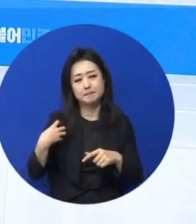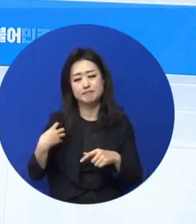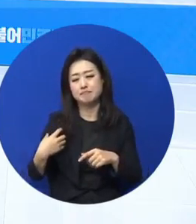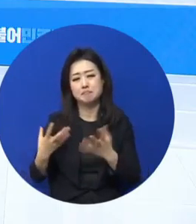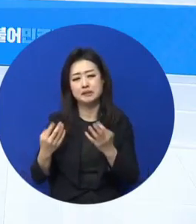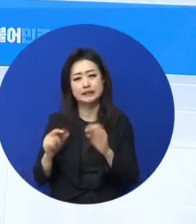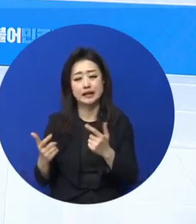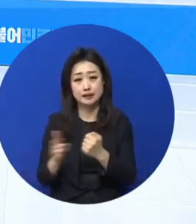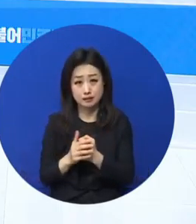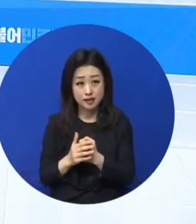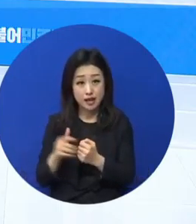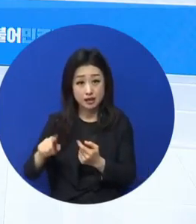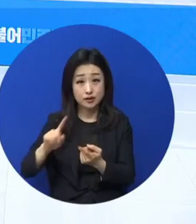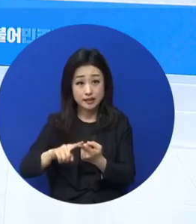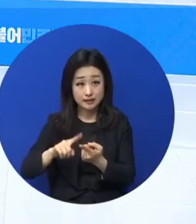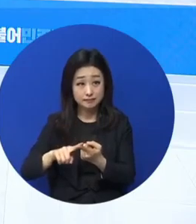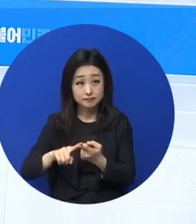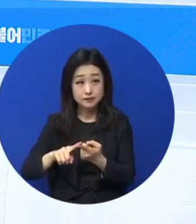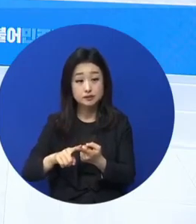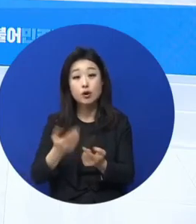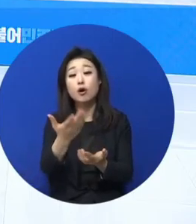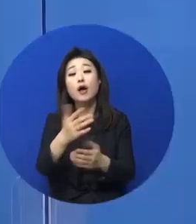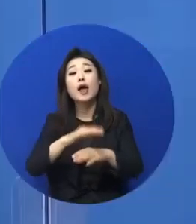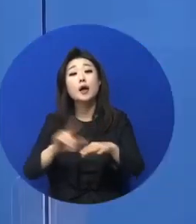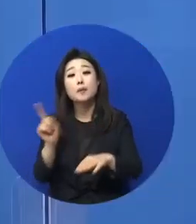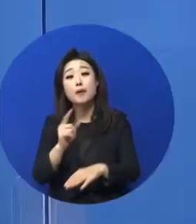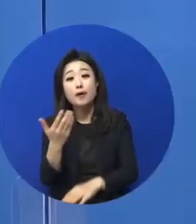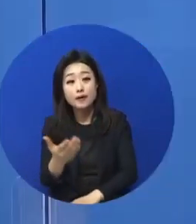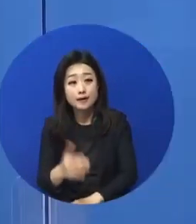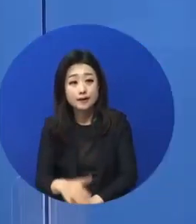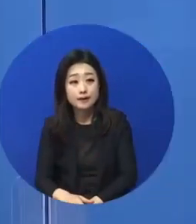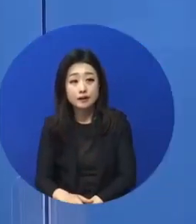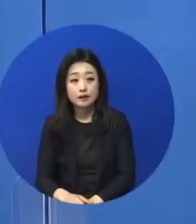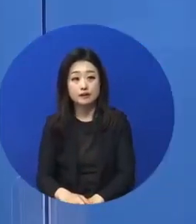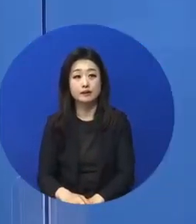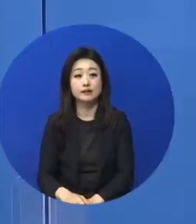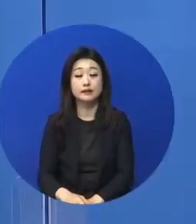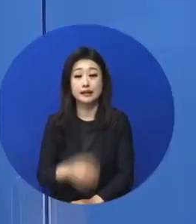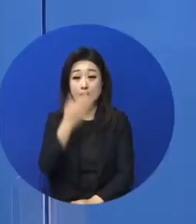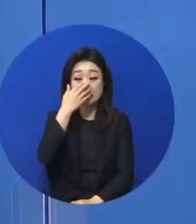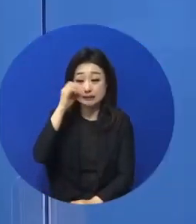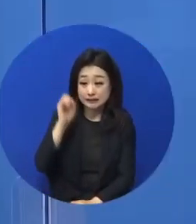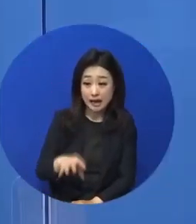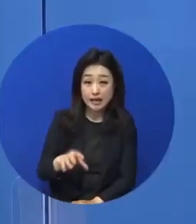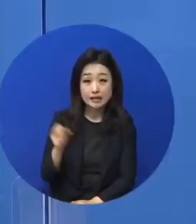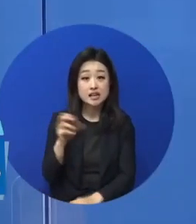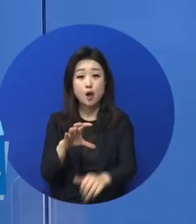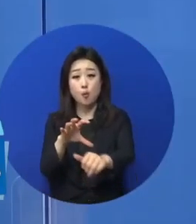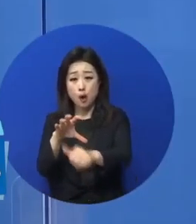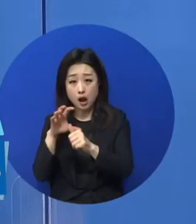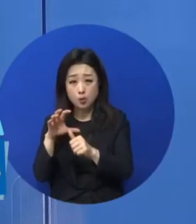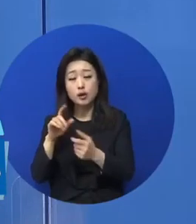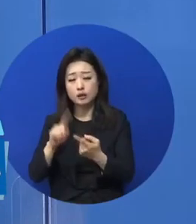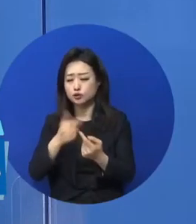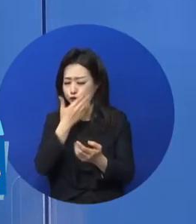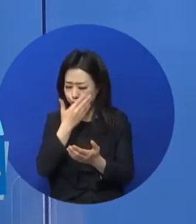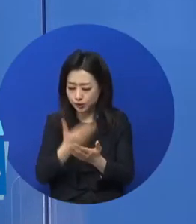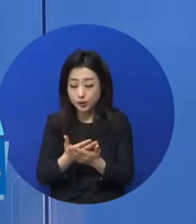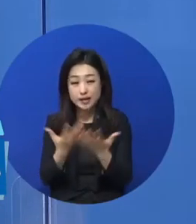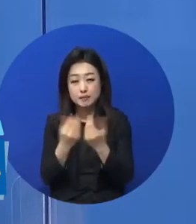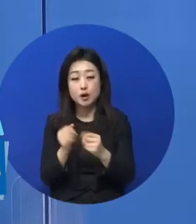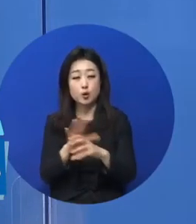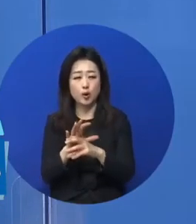후보님의 대책을 듣고 싶습니다라는 질문입니다. 저도 정말 심각하게 느끼는 문제입니다. 요즘 코로나19로 인해서 이제 배달을